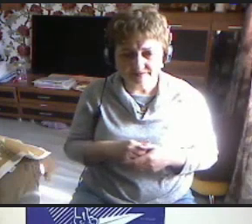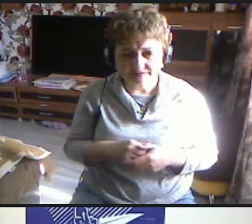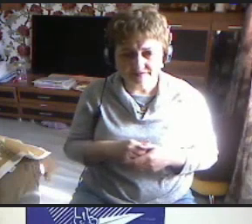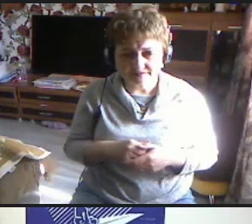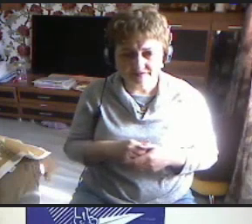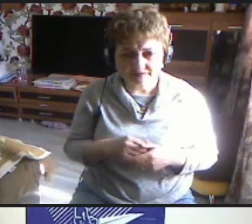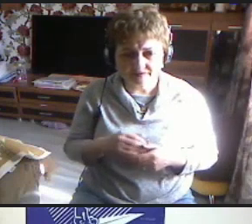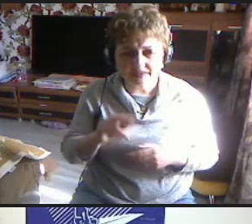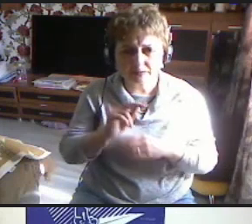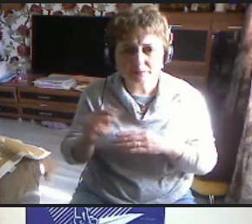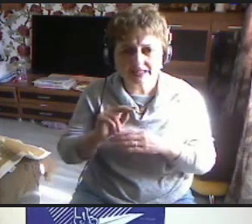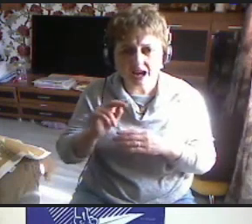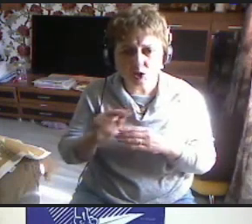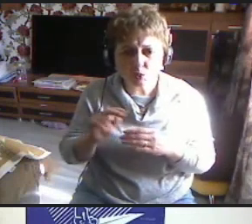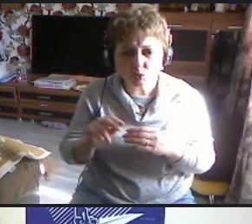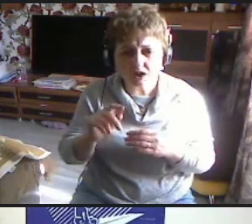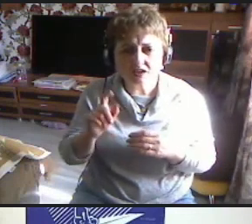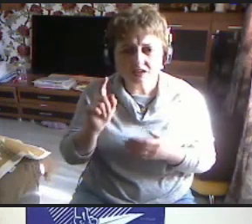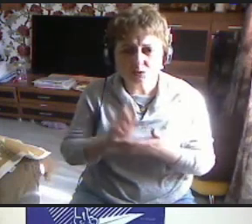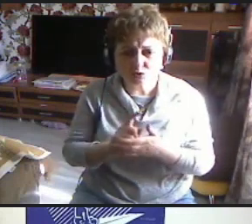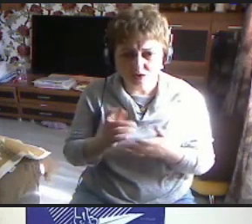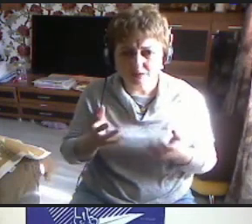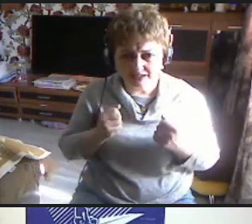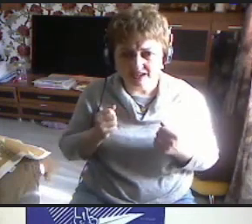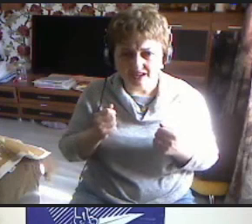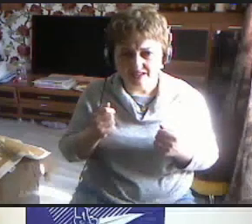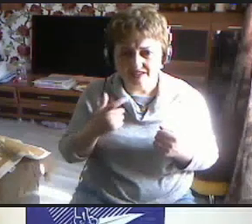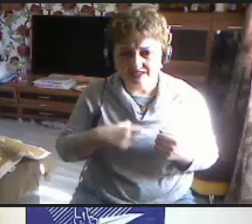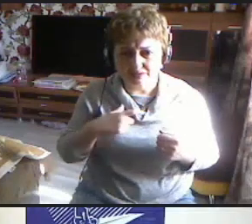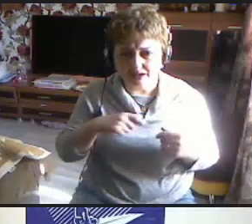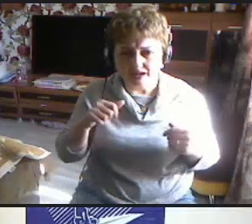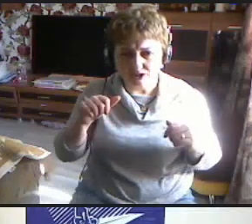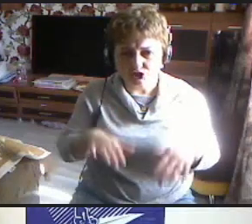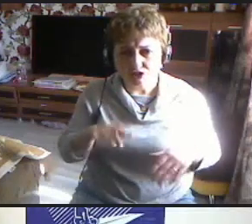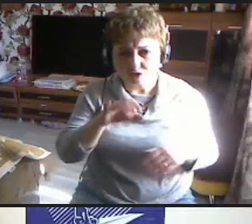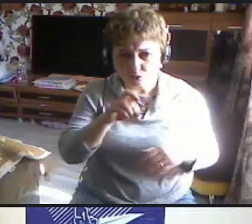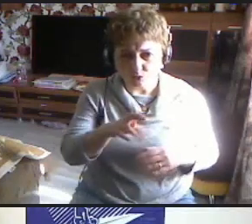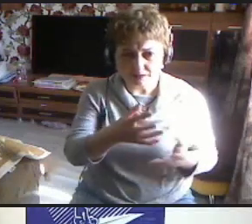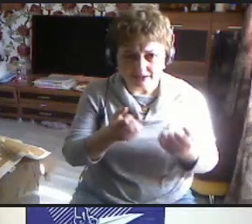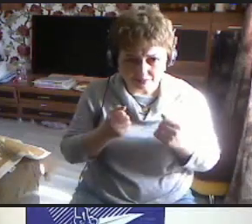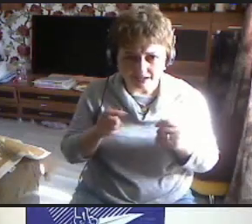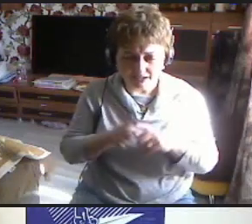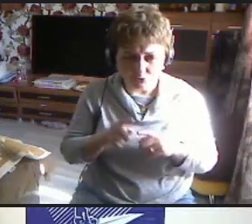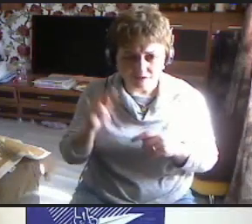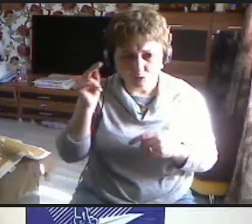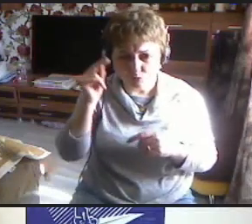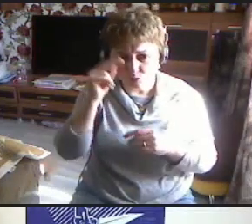педагог должен принять определенные решения. Вот он принимает такого ученика или нет? Он